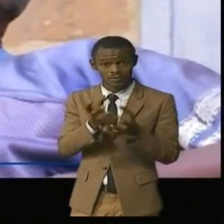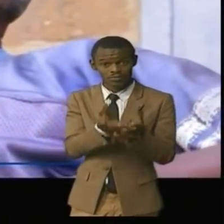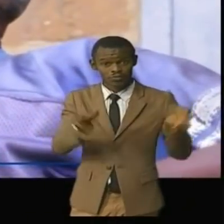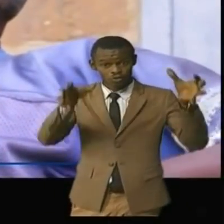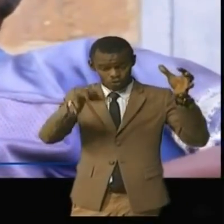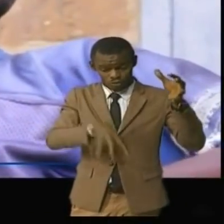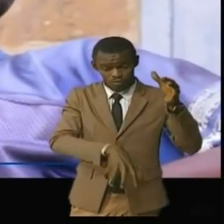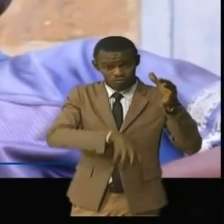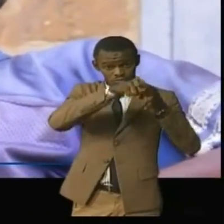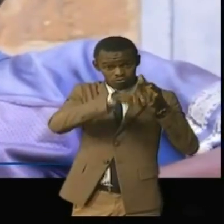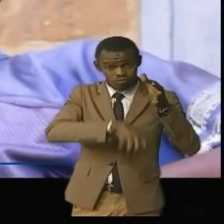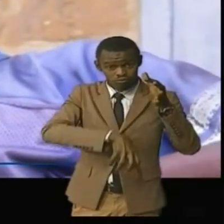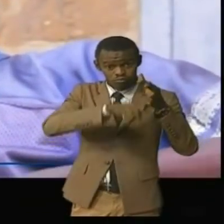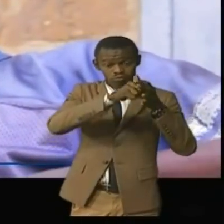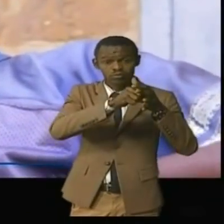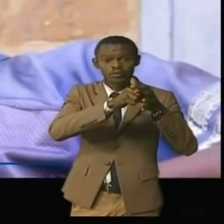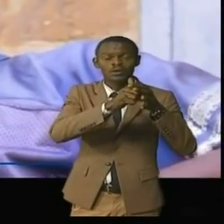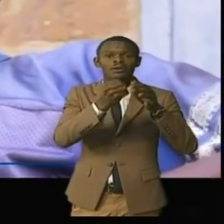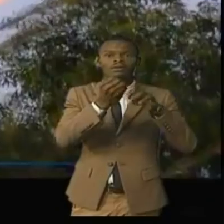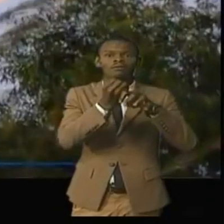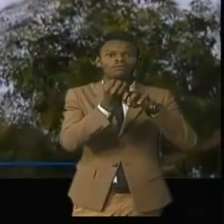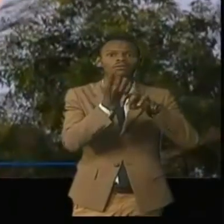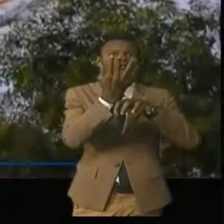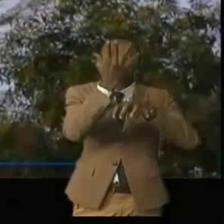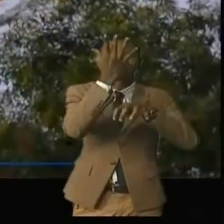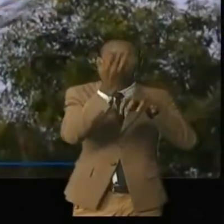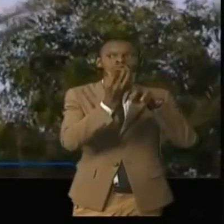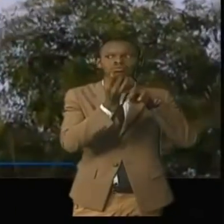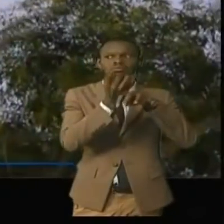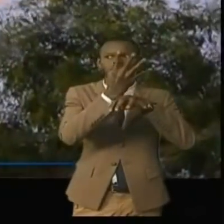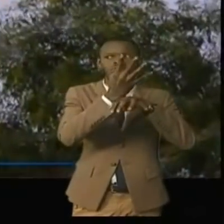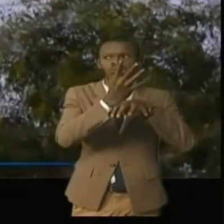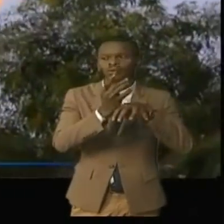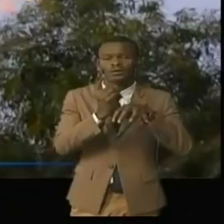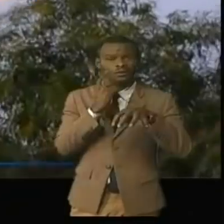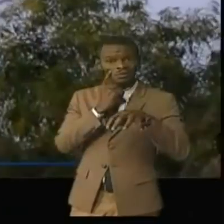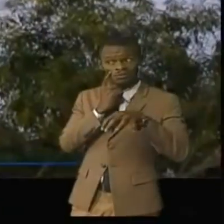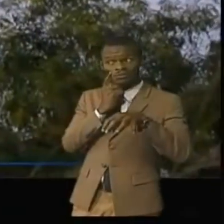Ce qui brûle là-bas au centre laisse échapper du gaz.